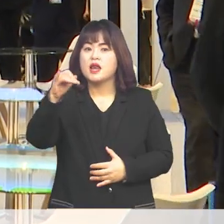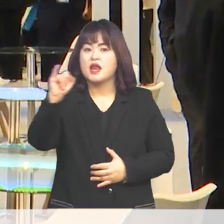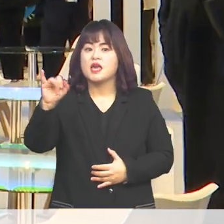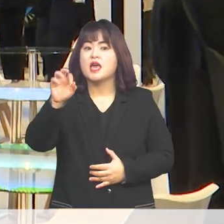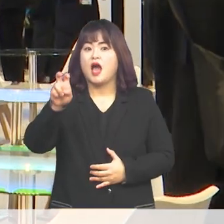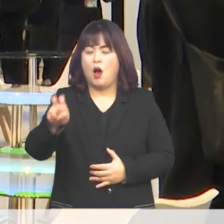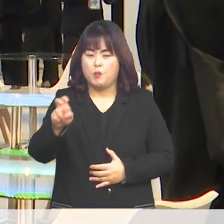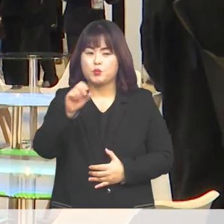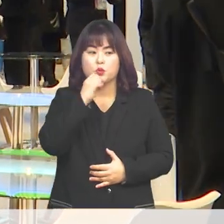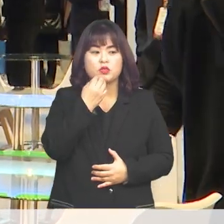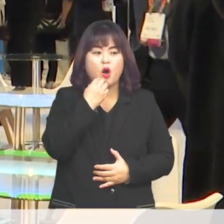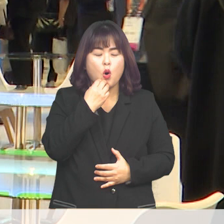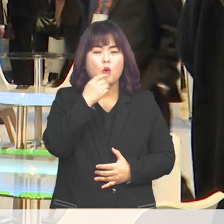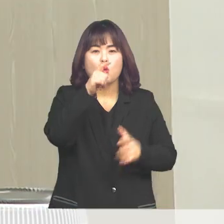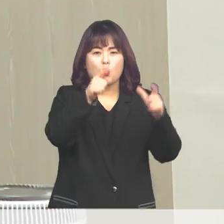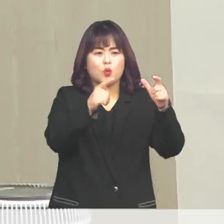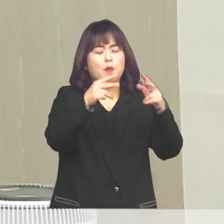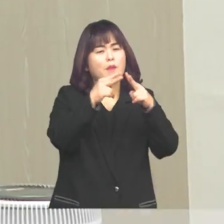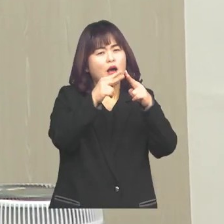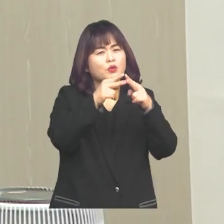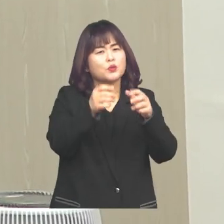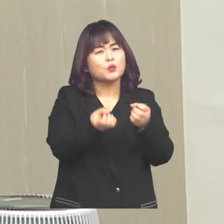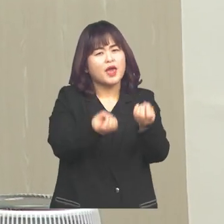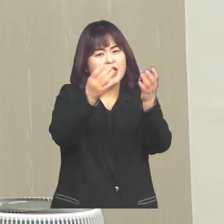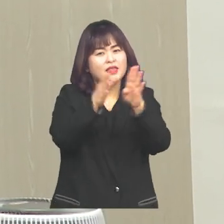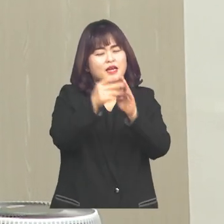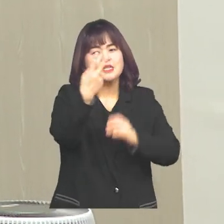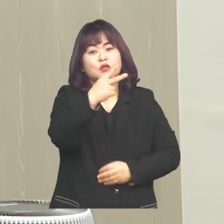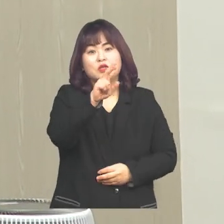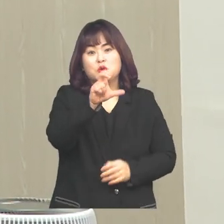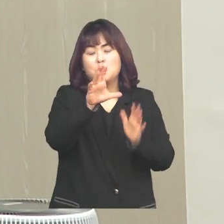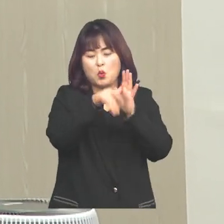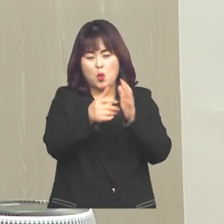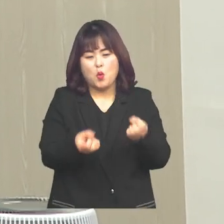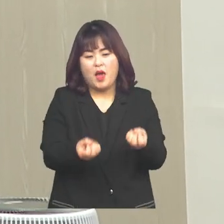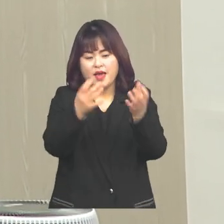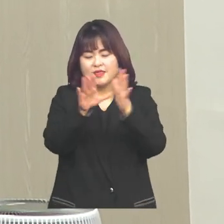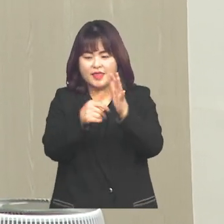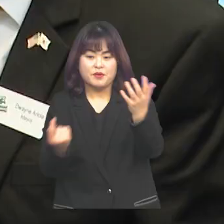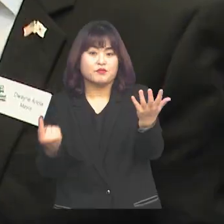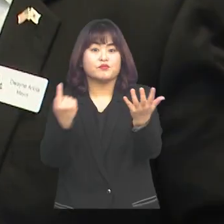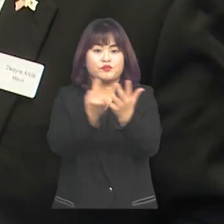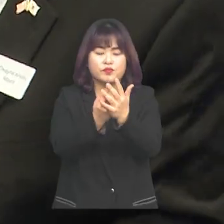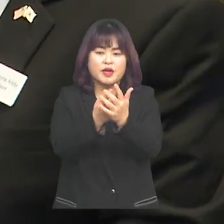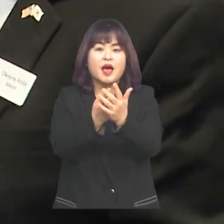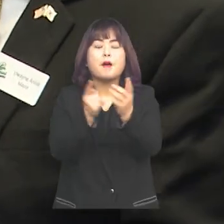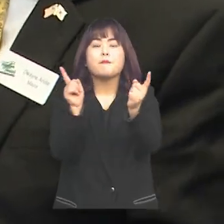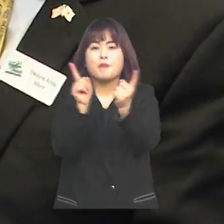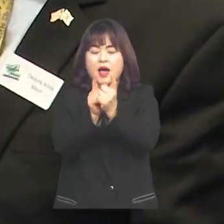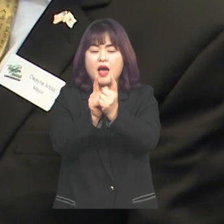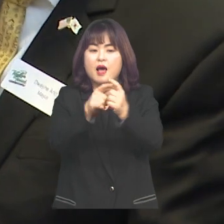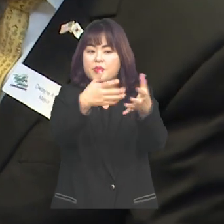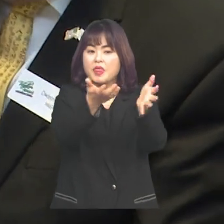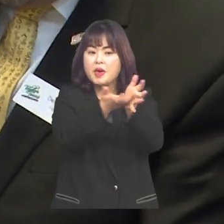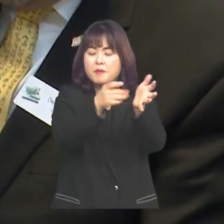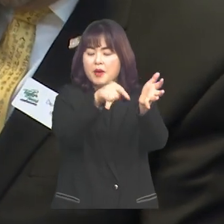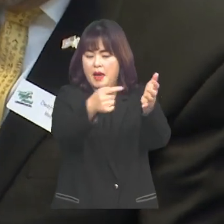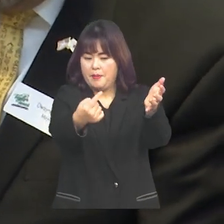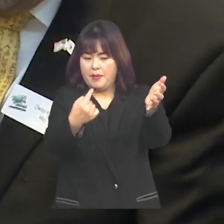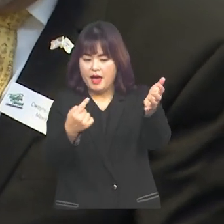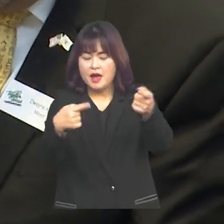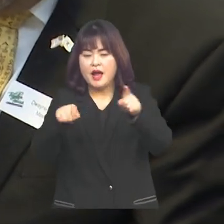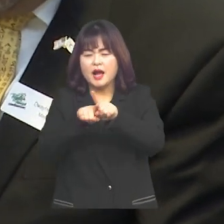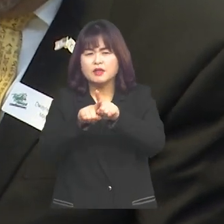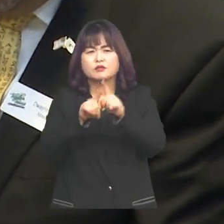열린 세미콘 코리아를 참관했습니다. 이 시장은 자매도시인 윌리엄슨 카운티 대표단과 함께 용인의